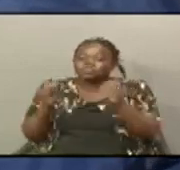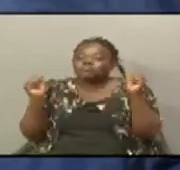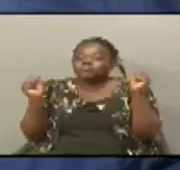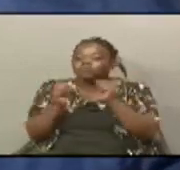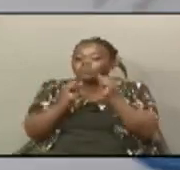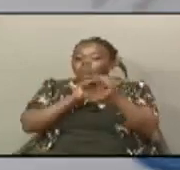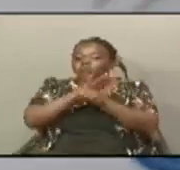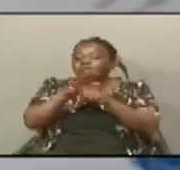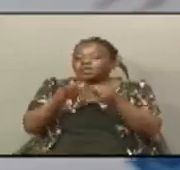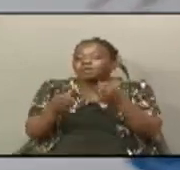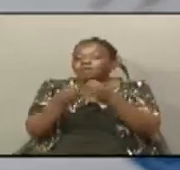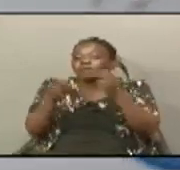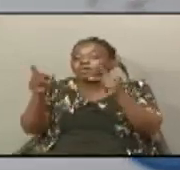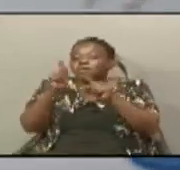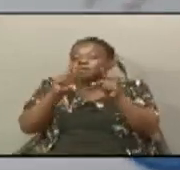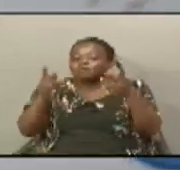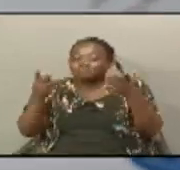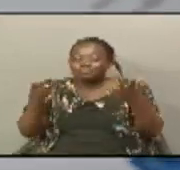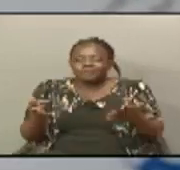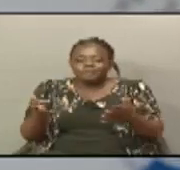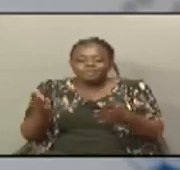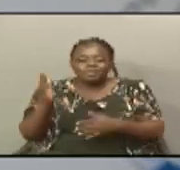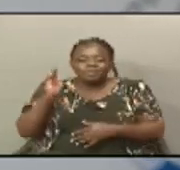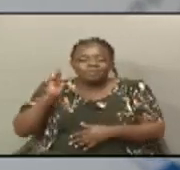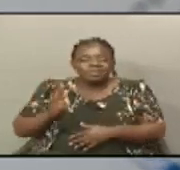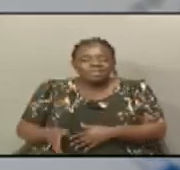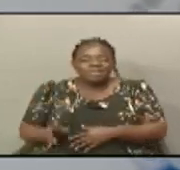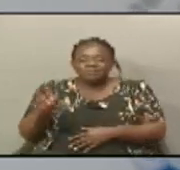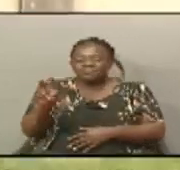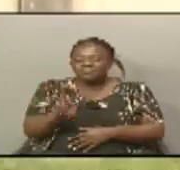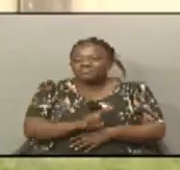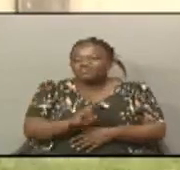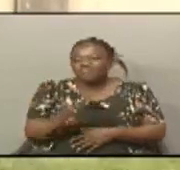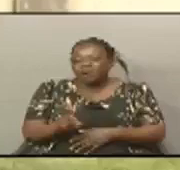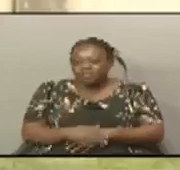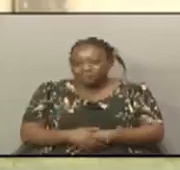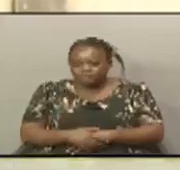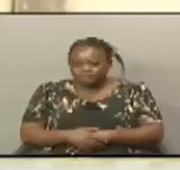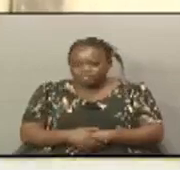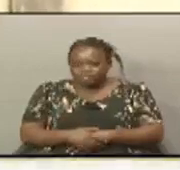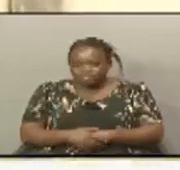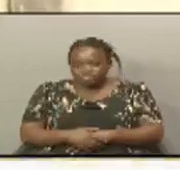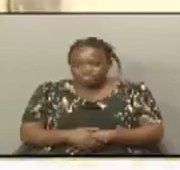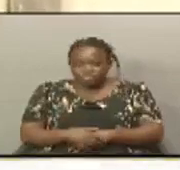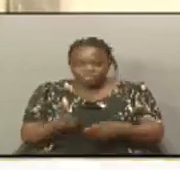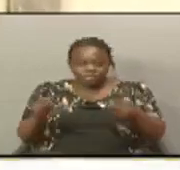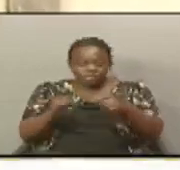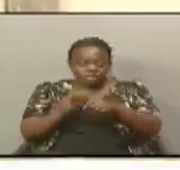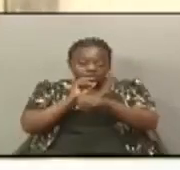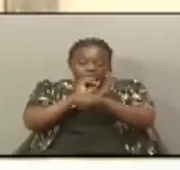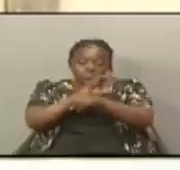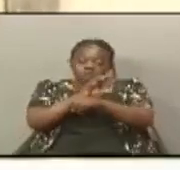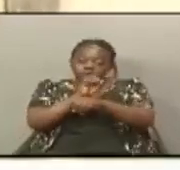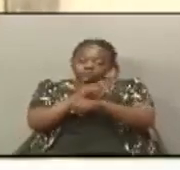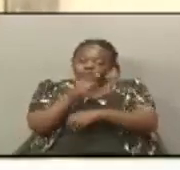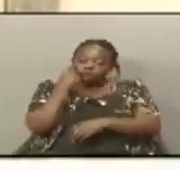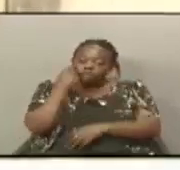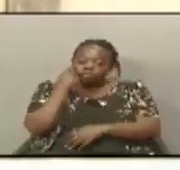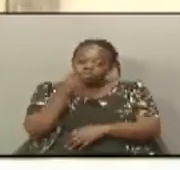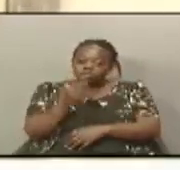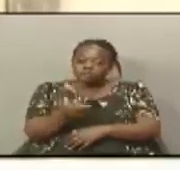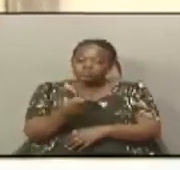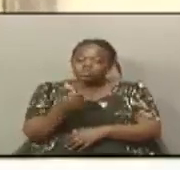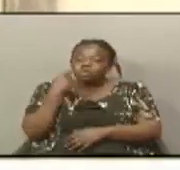gwatuka abantu bangi beeyisa mu nneeyisa ekika kino ate n'okubuulirirwa weesanga nga